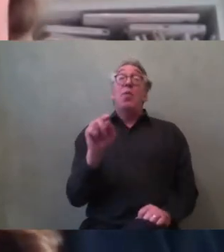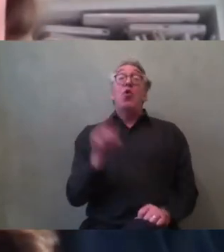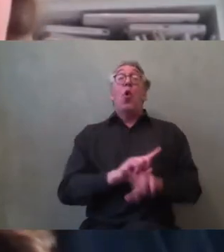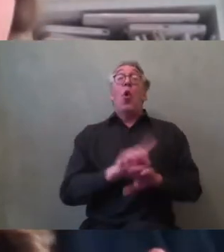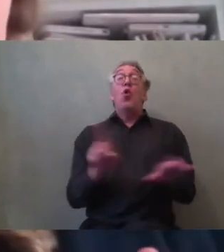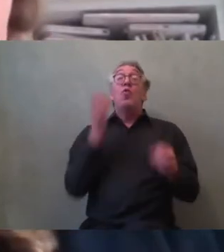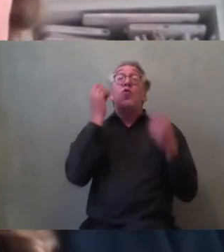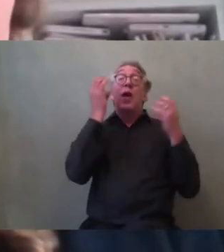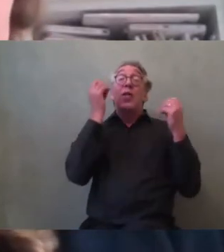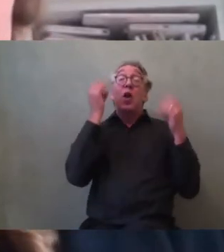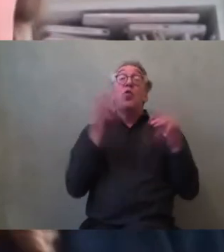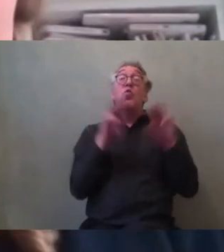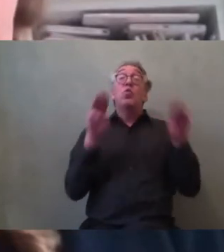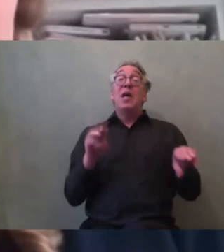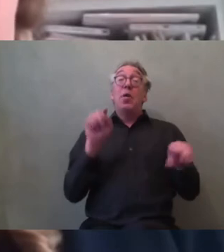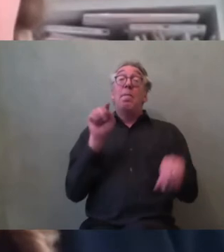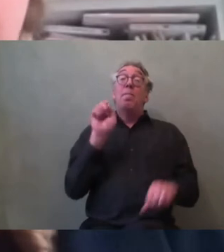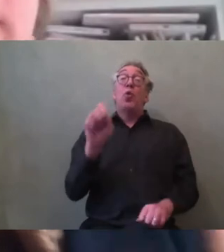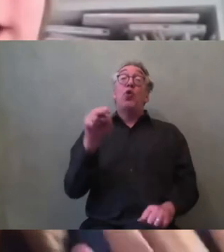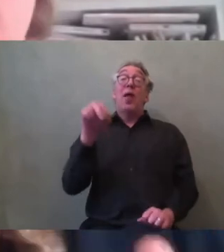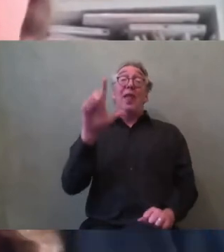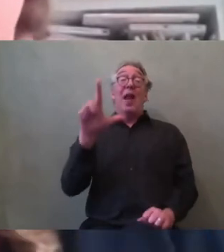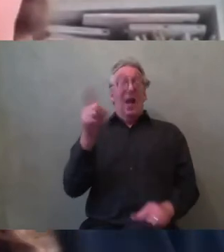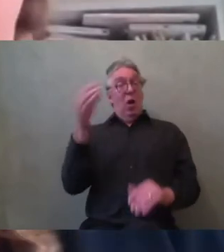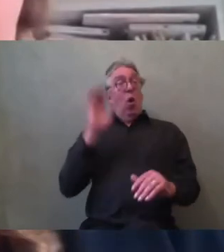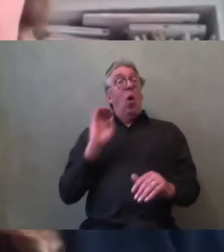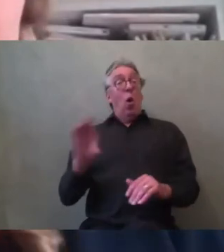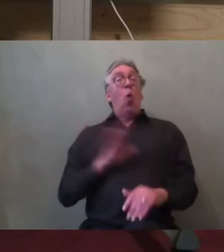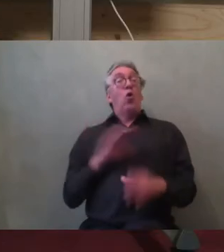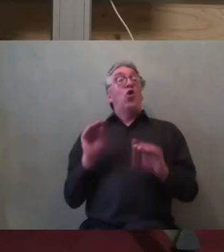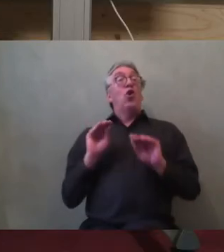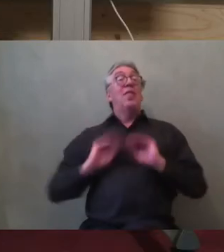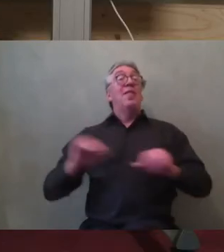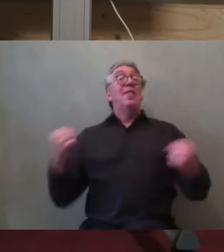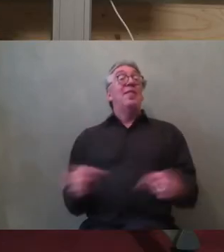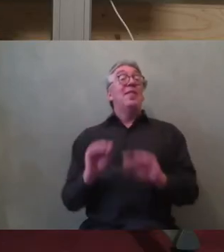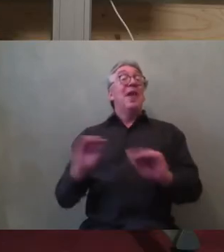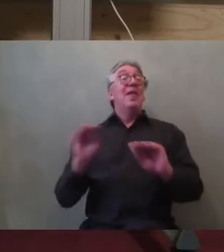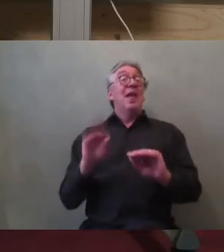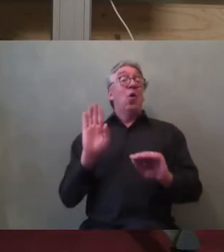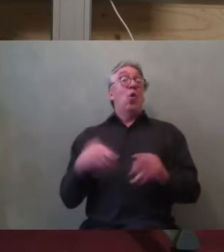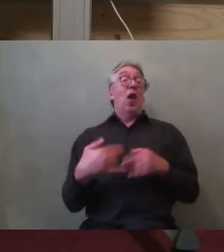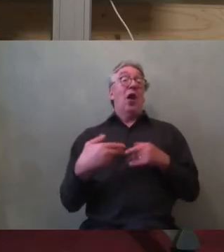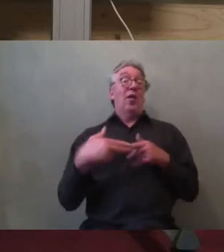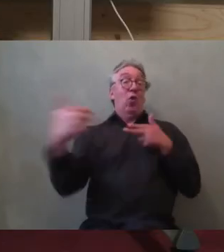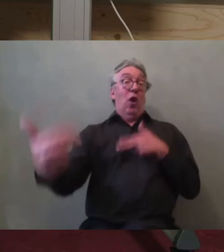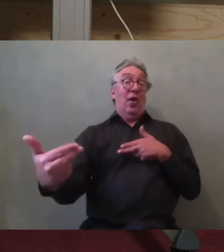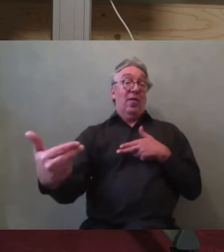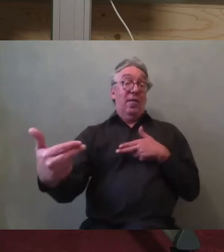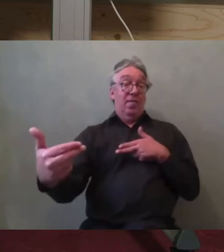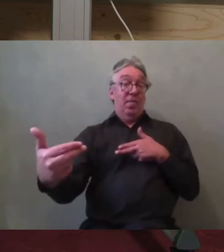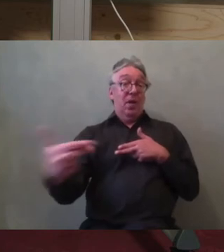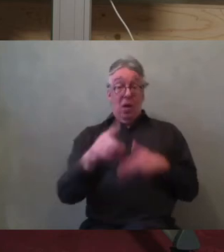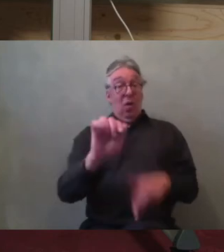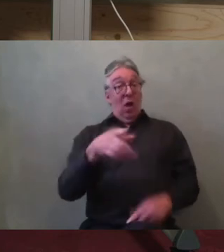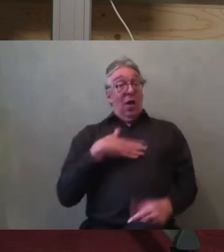www.onvergetelijkmuseum.nl. En daar vind je ook de trainingen online, dus waar je zelf mee aan de slag kunt in je organisatie. Hoeft niet eens een museum te zijn, maar gewoon een organisatie.